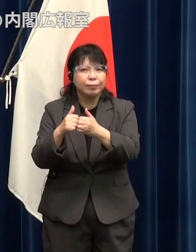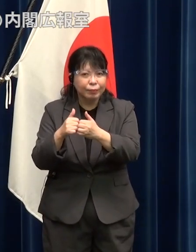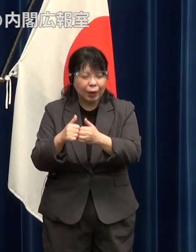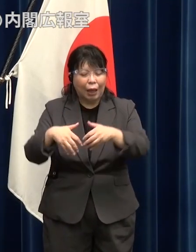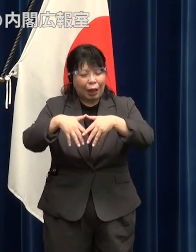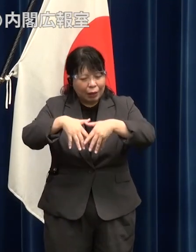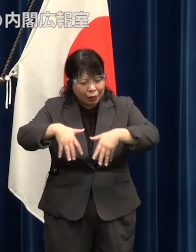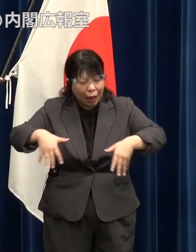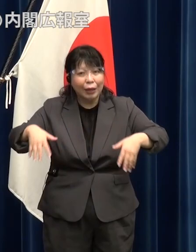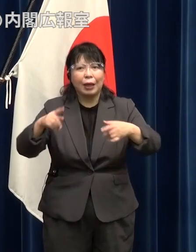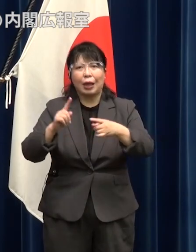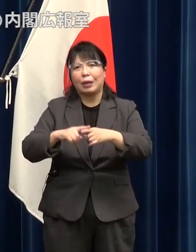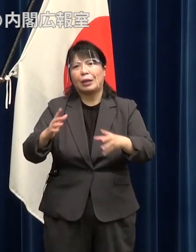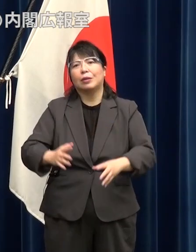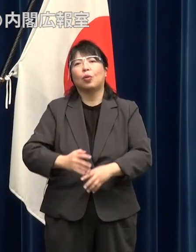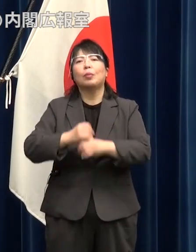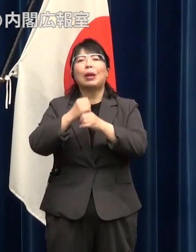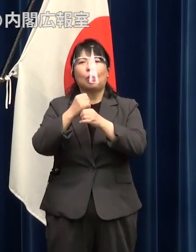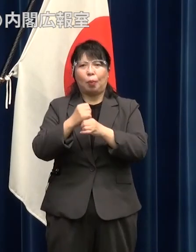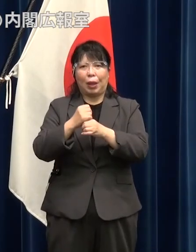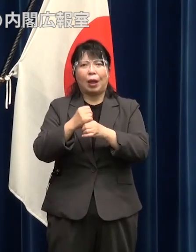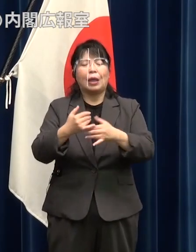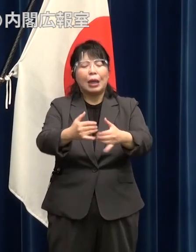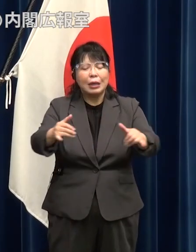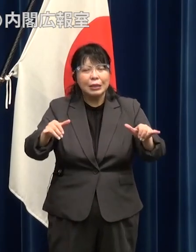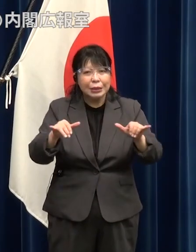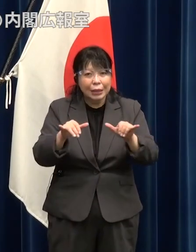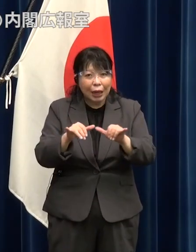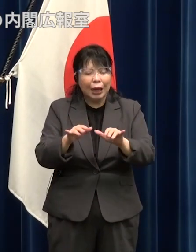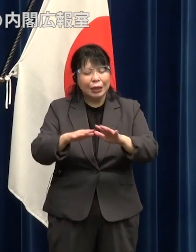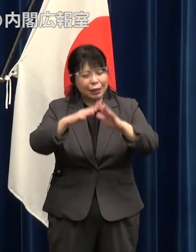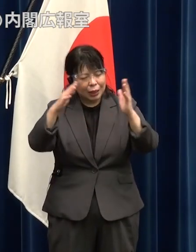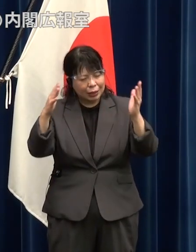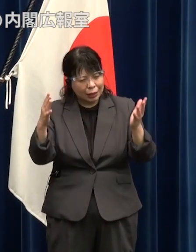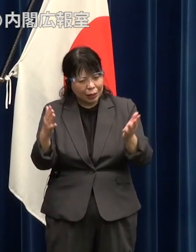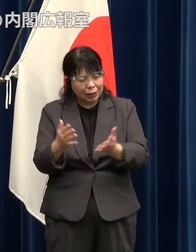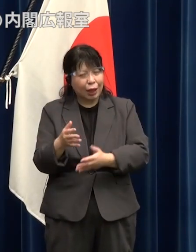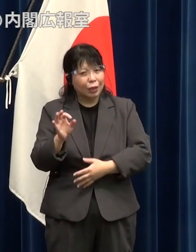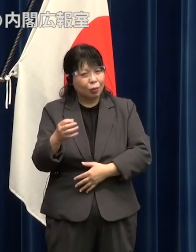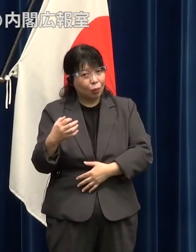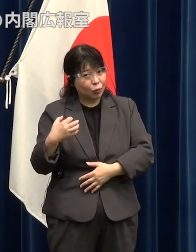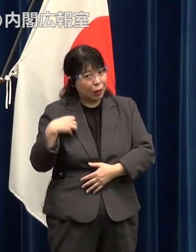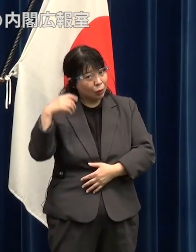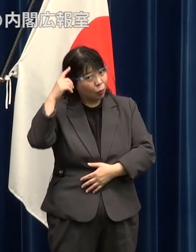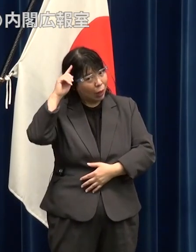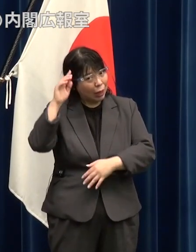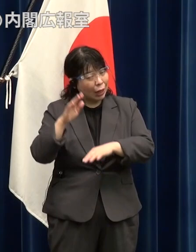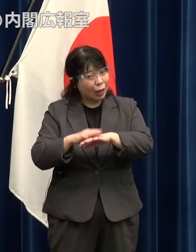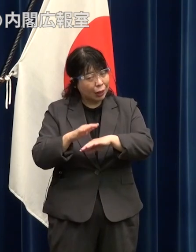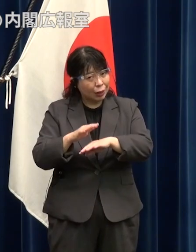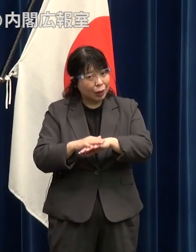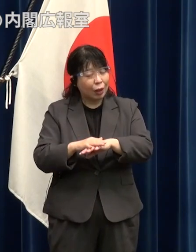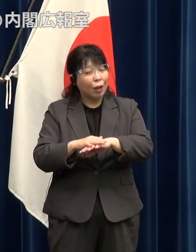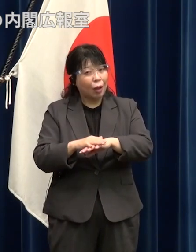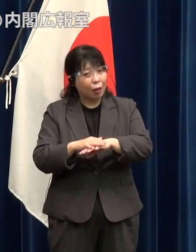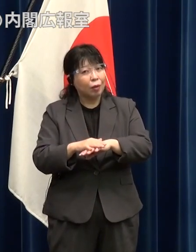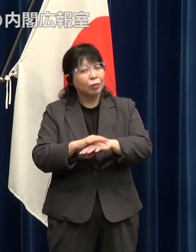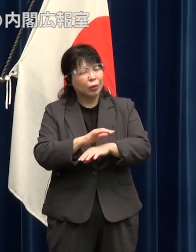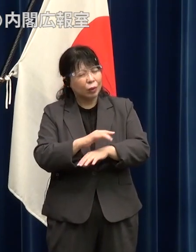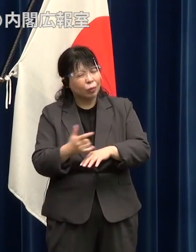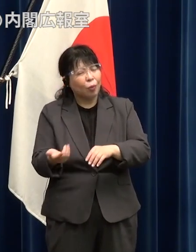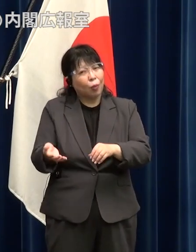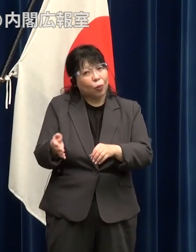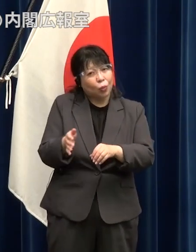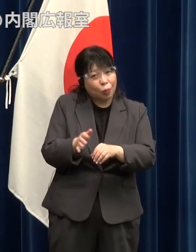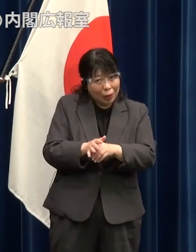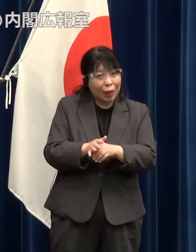とめ、社会全体での費用負担の在り方の検討と合わせて子ども政策の充実に取り組んで